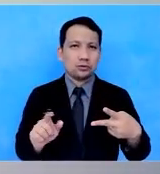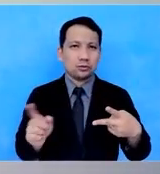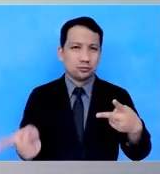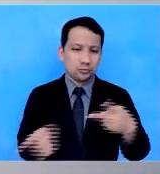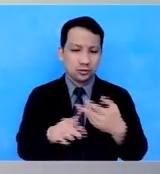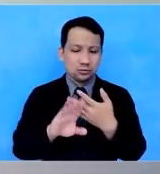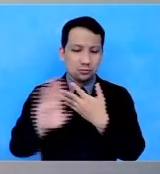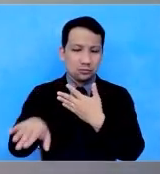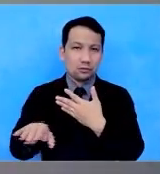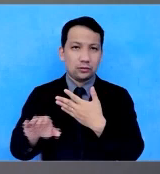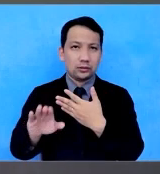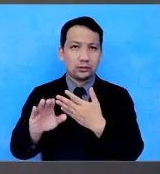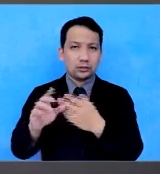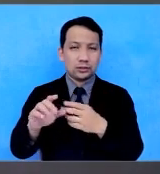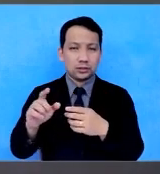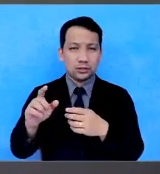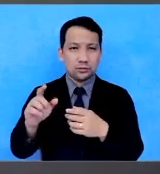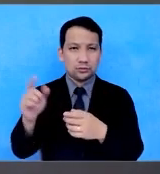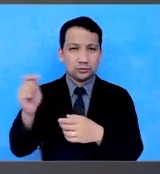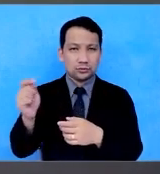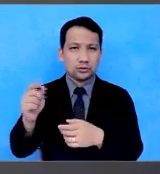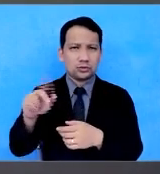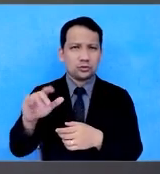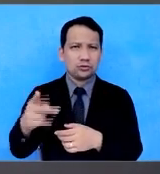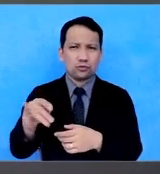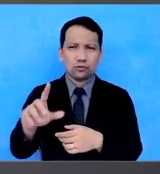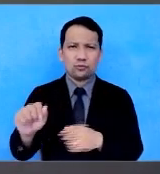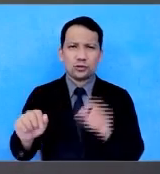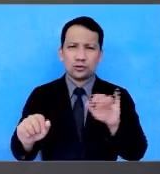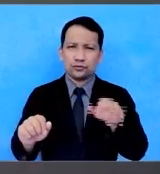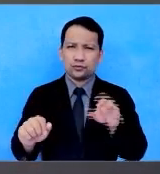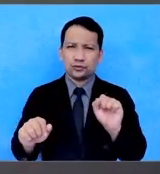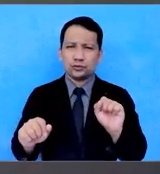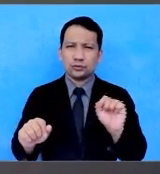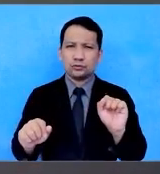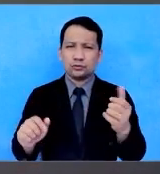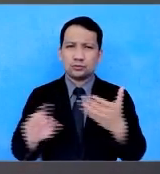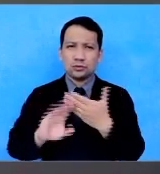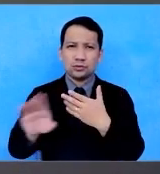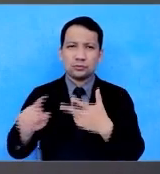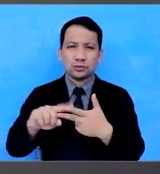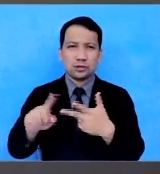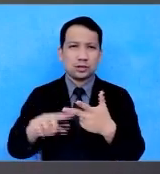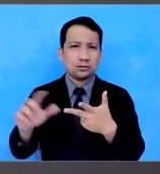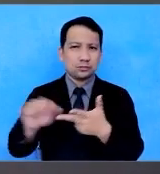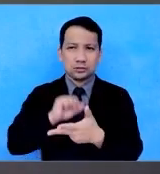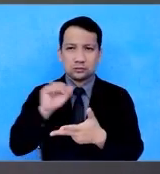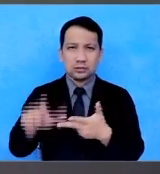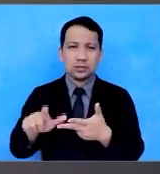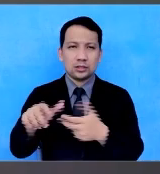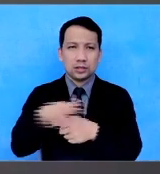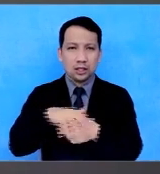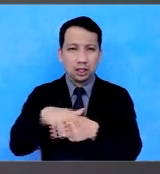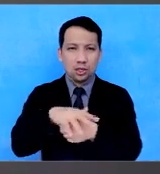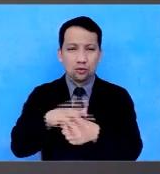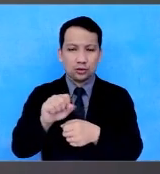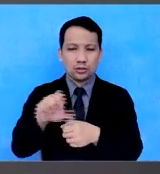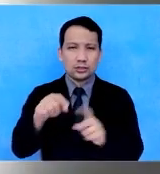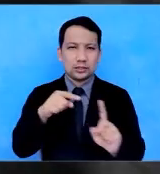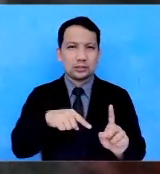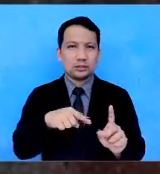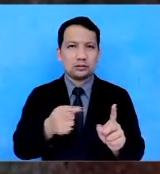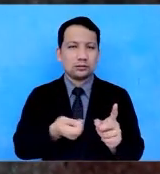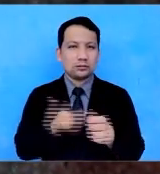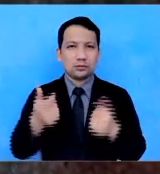nitong Martes, si Kyoto Imamura at si Toshio Fujita. Tuluyan ang dinismiss ng korte ang lokal na kaso laban sa kanila.